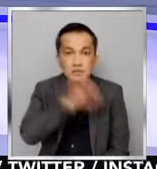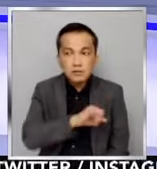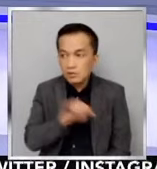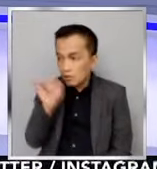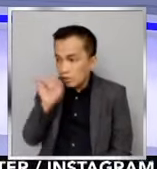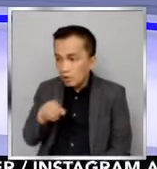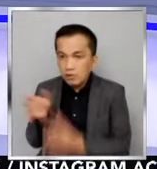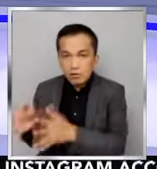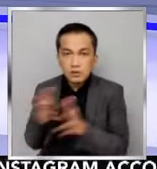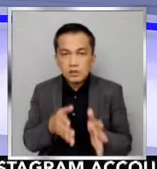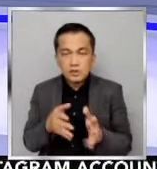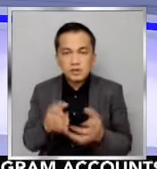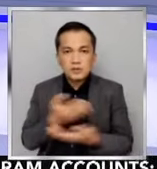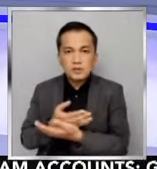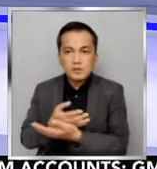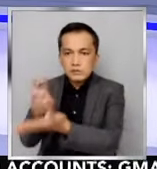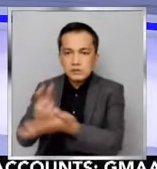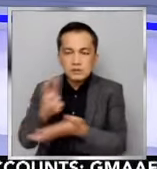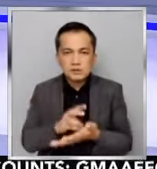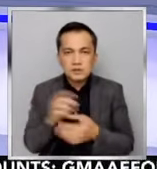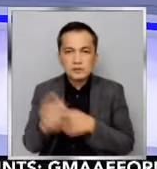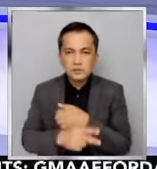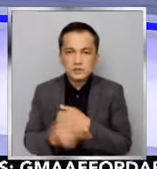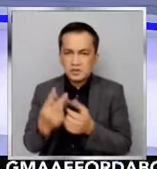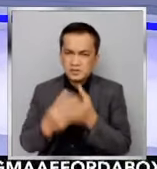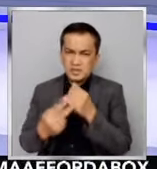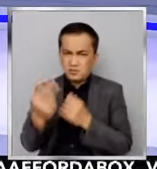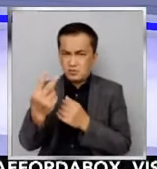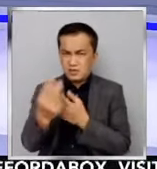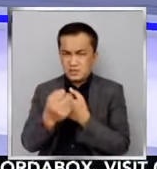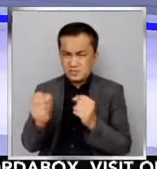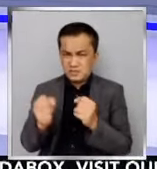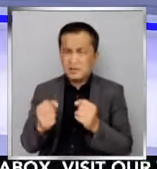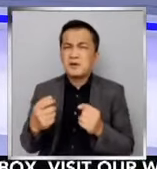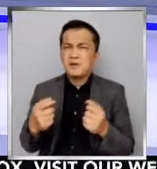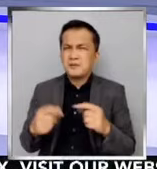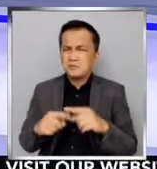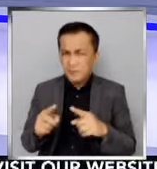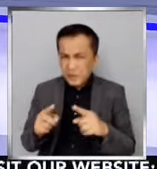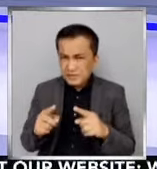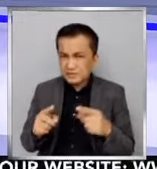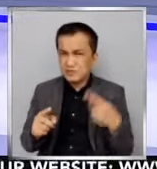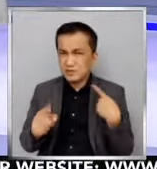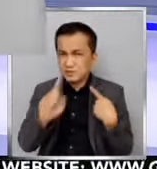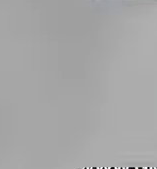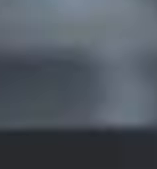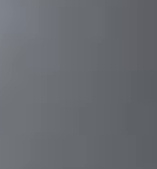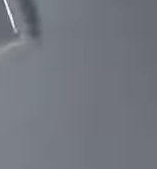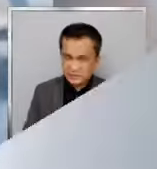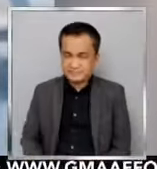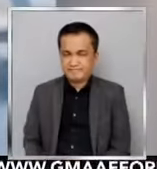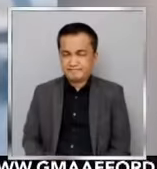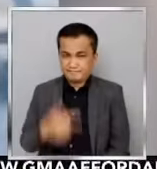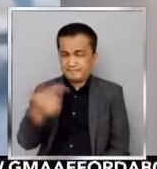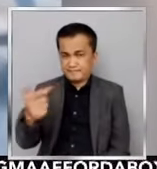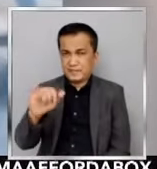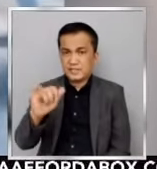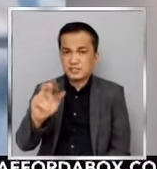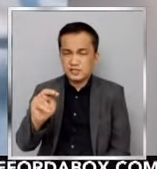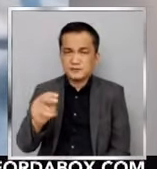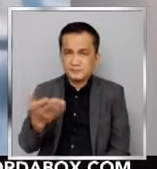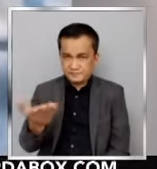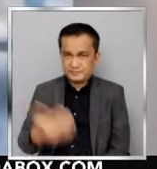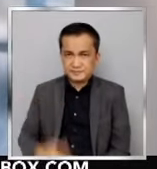ibang probinsya. Nakaligtas ng dalawa pero may sinawing palad. Nagbabalik si John Consulta.